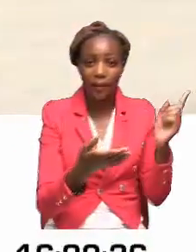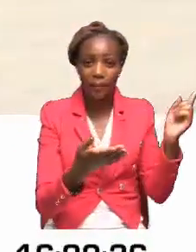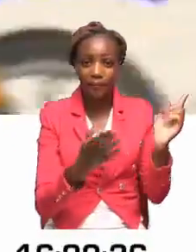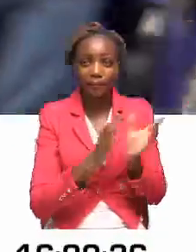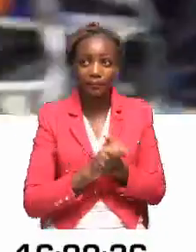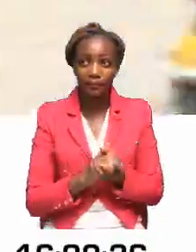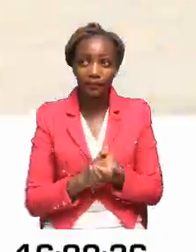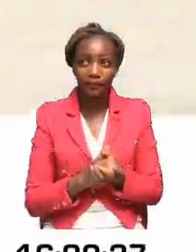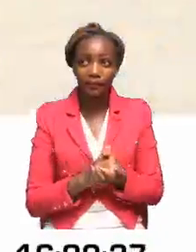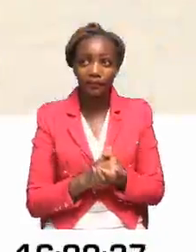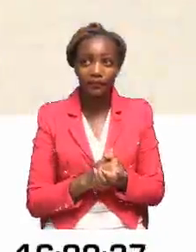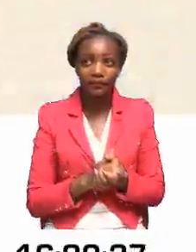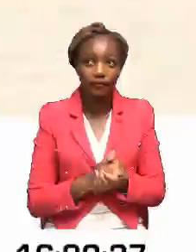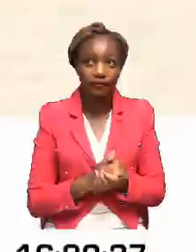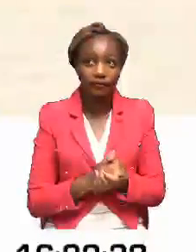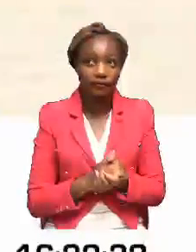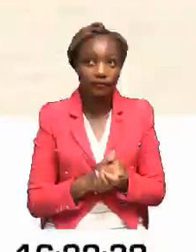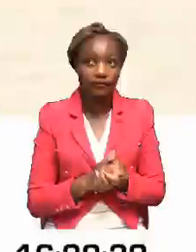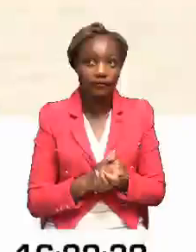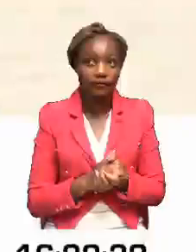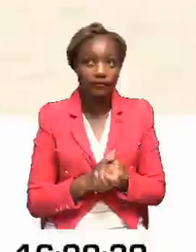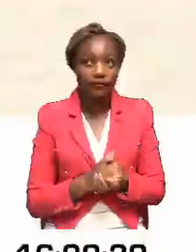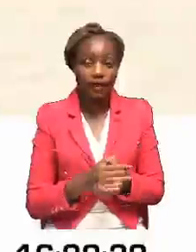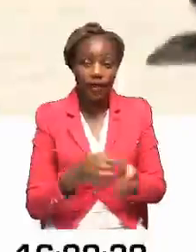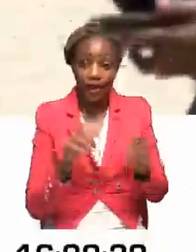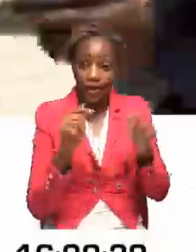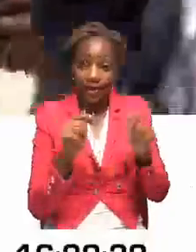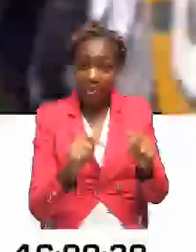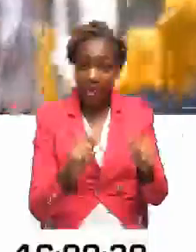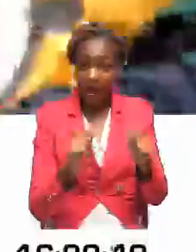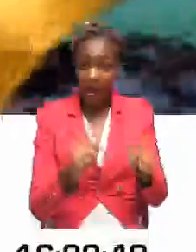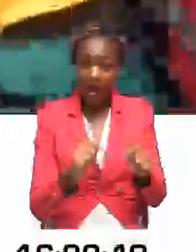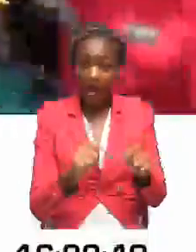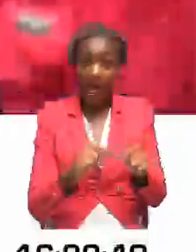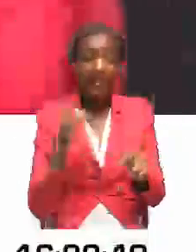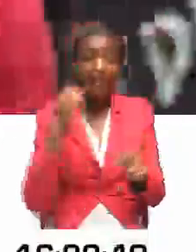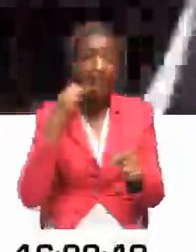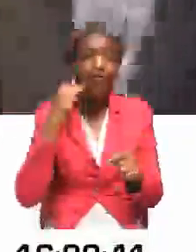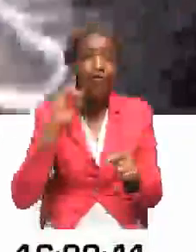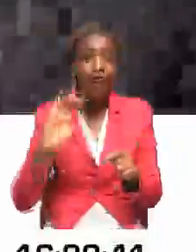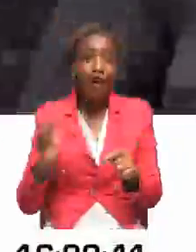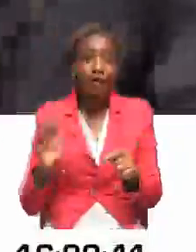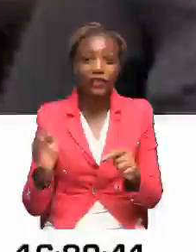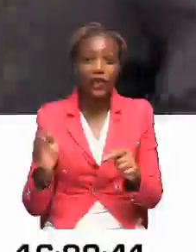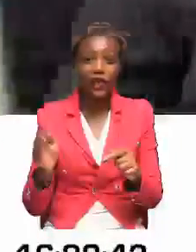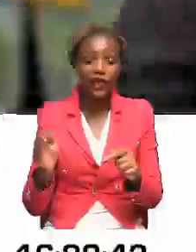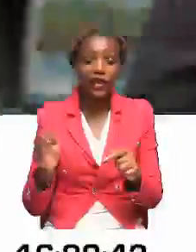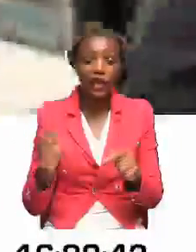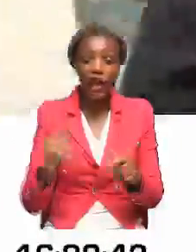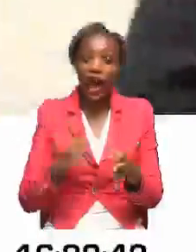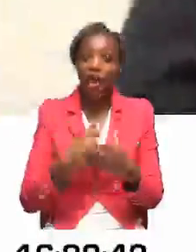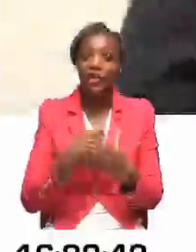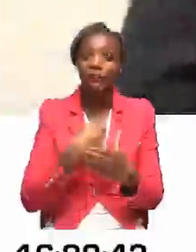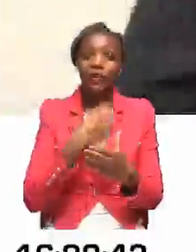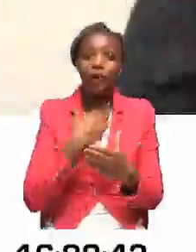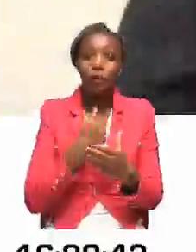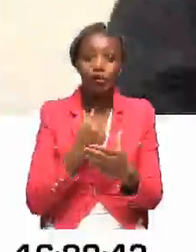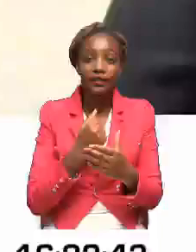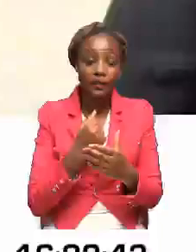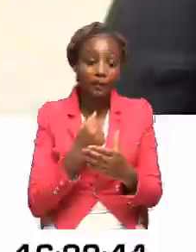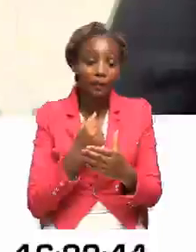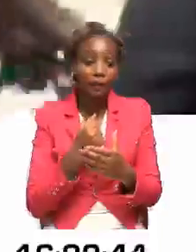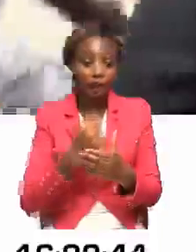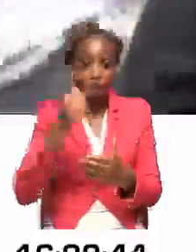Na mwenzangu unakupata vema, na hapa niliko niko katika eneo la mji wa Nakuru ambapo nimekita kambi ili kutaka ama